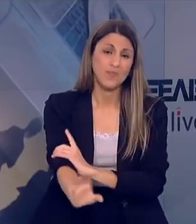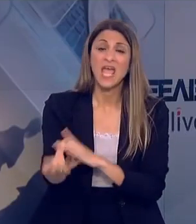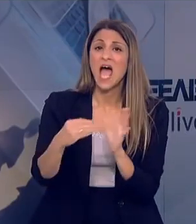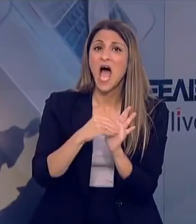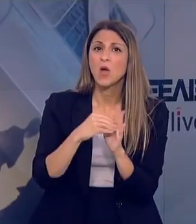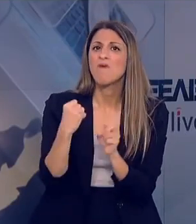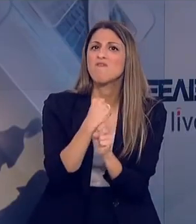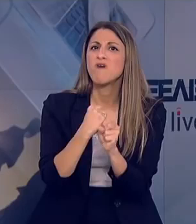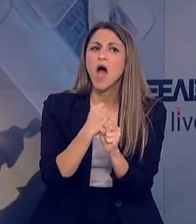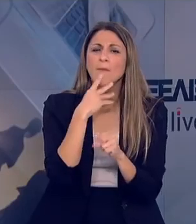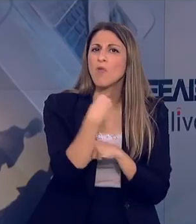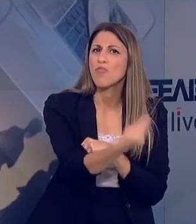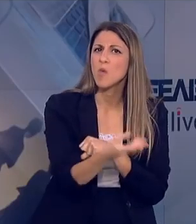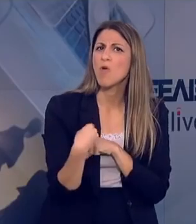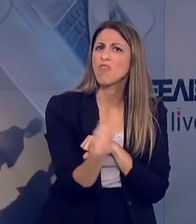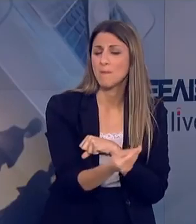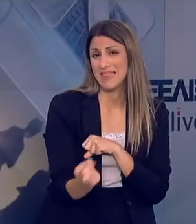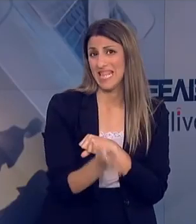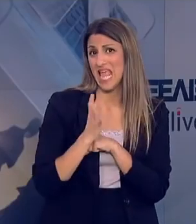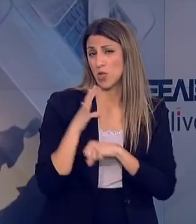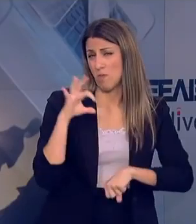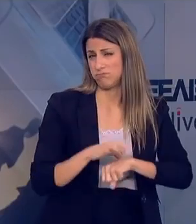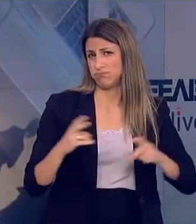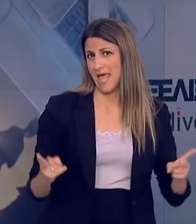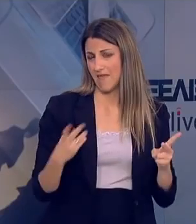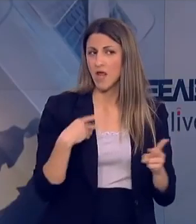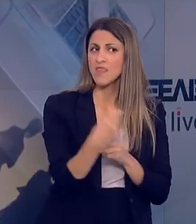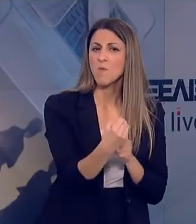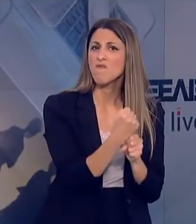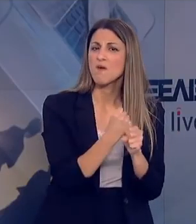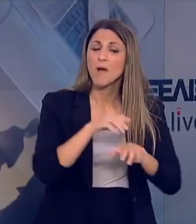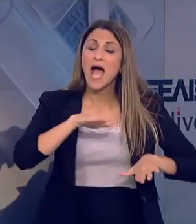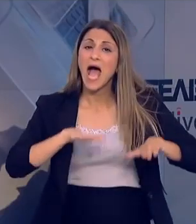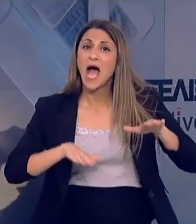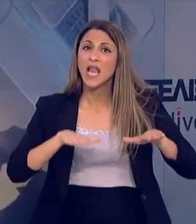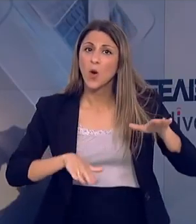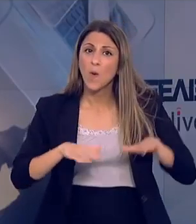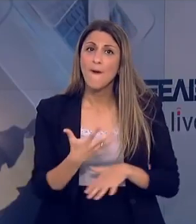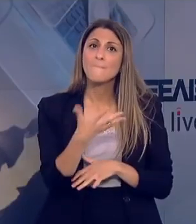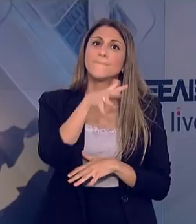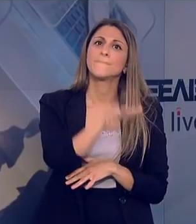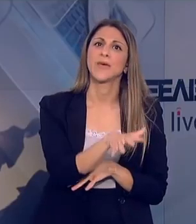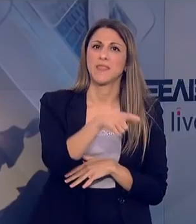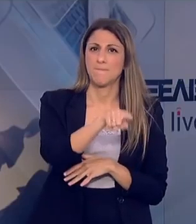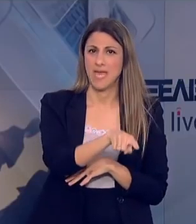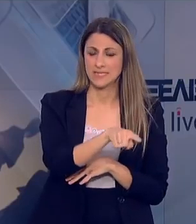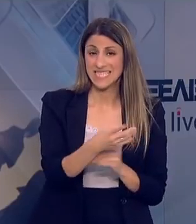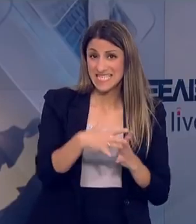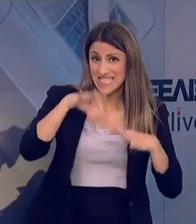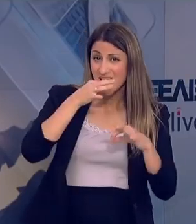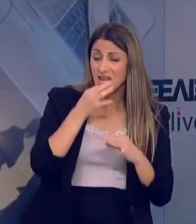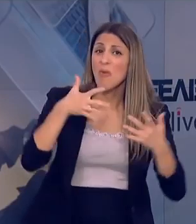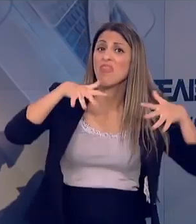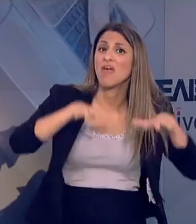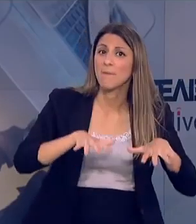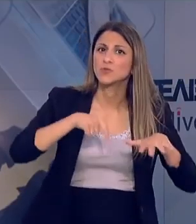της θεραπείας σε αυτά τα ελαφρότερα περιστατικά με βάση νεότερα δεδομένα θα μπορεί καταρχάς να είναι 5 αντί για 10 ημέρες. Αυτό θα δώσει τη